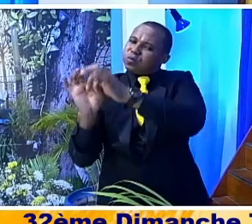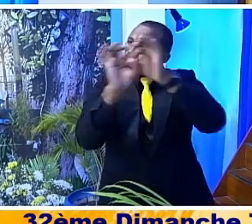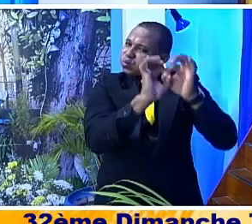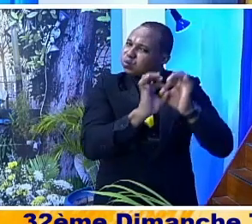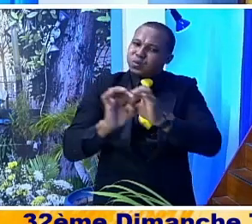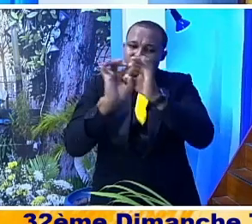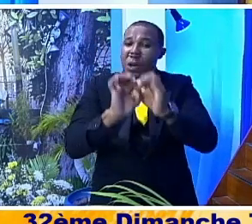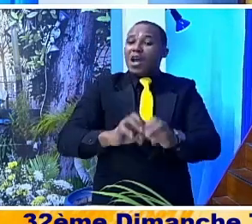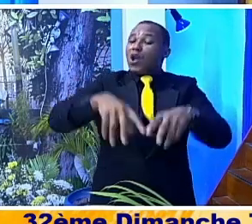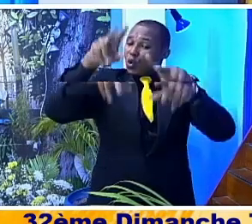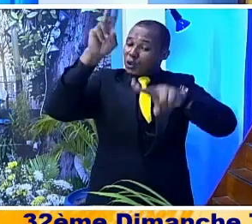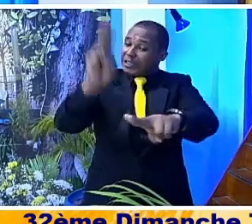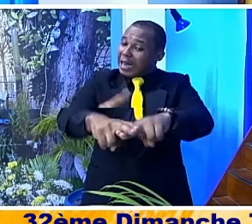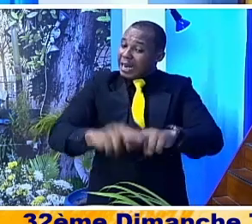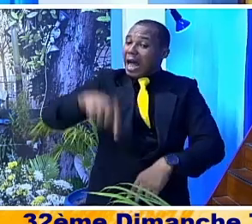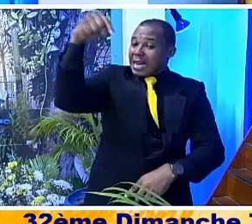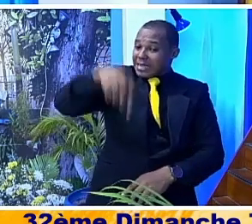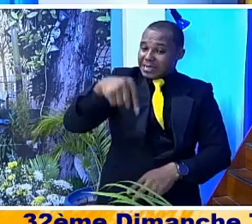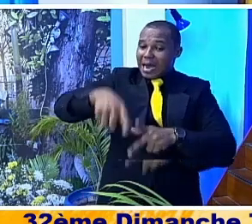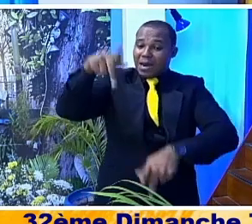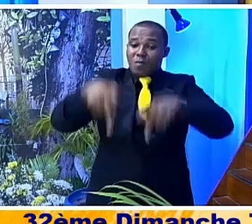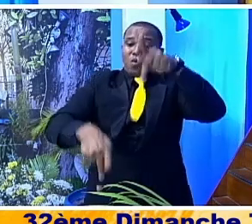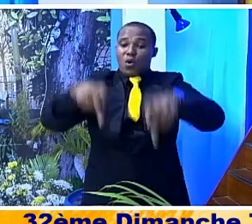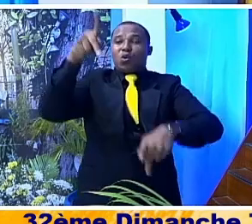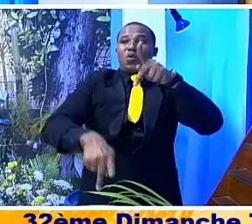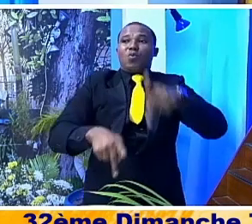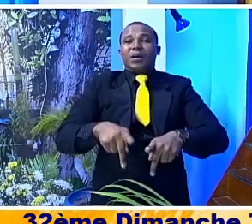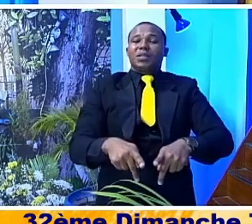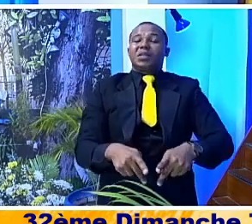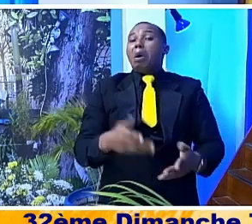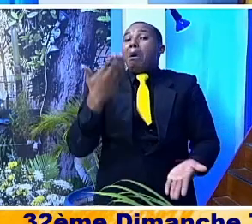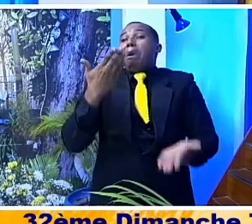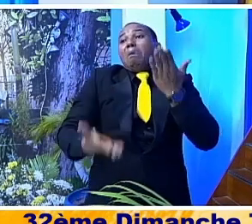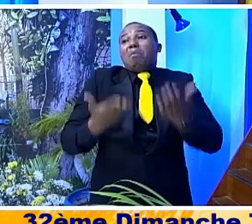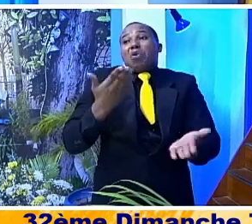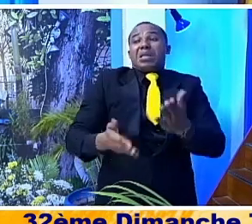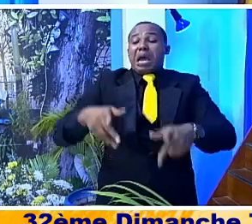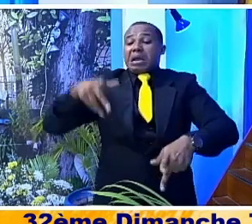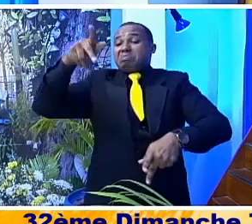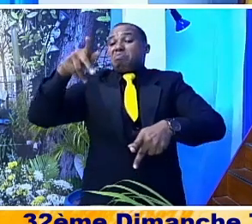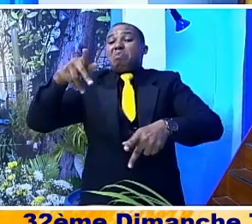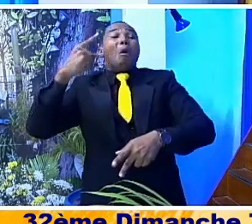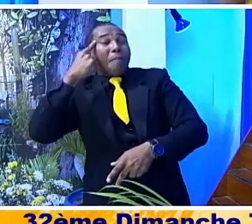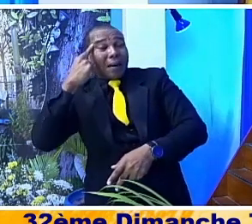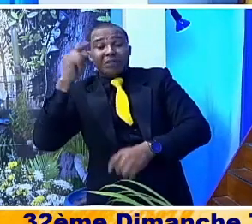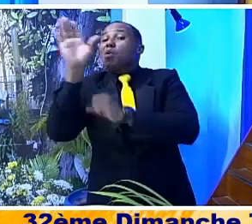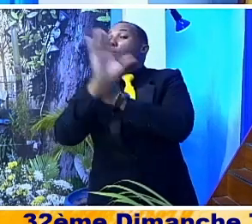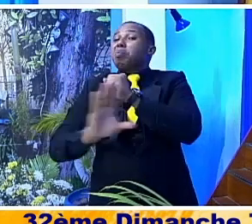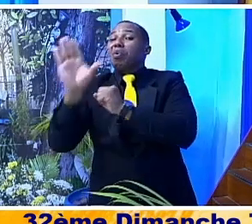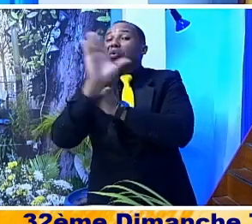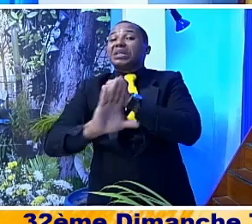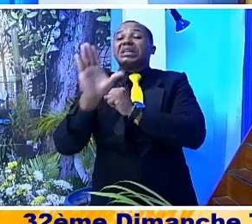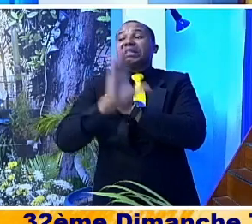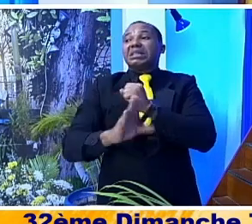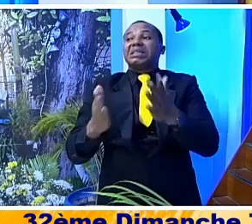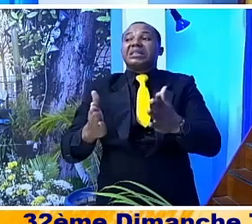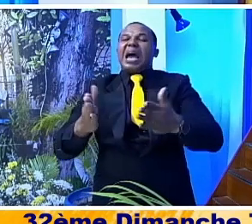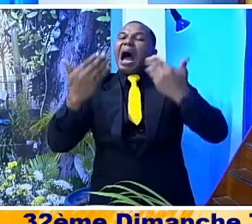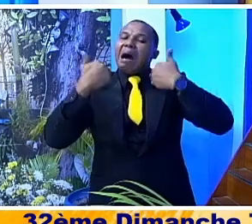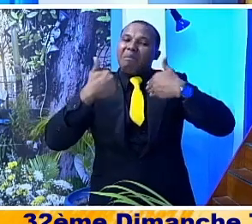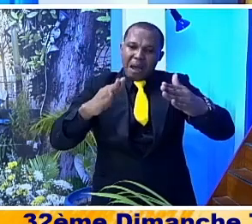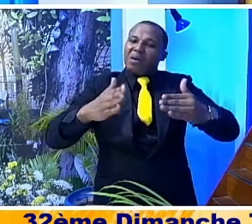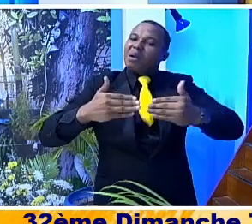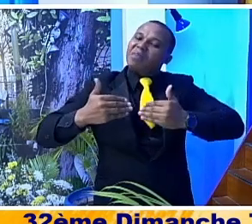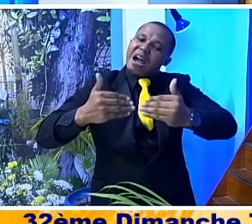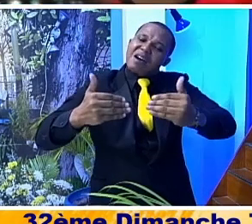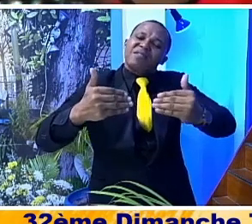yo y est dans Port-au-Prince là. Parce que peut-être la vie yo protégé, yo pas gain problème, yo dit bon, ça ka marché. Je vous dis adelante,